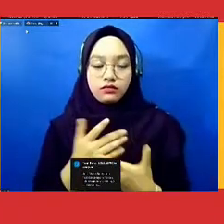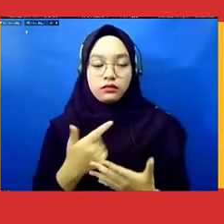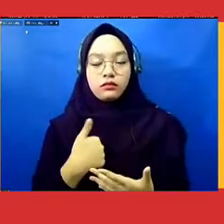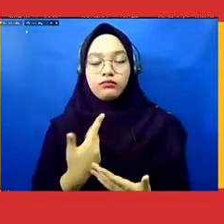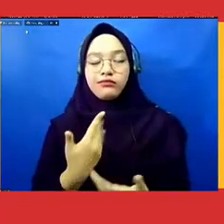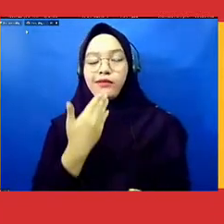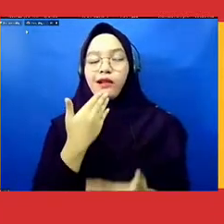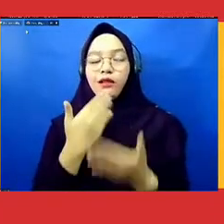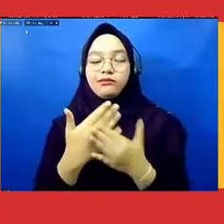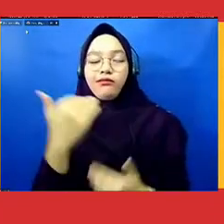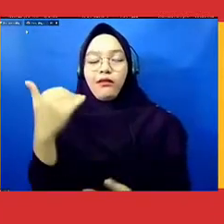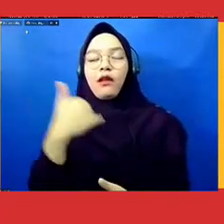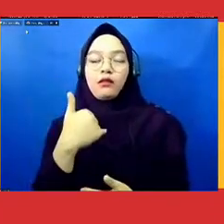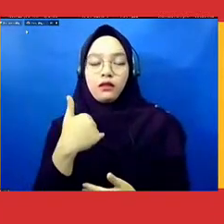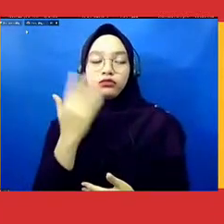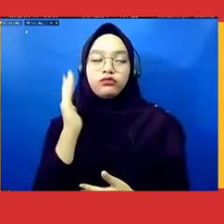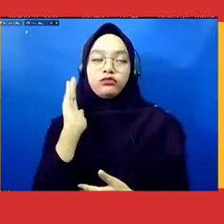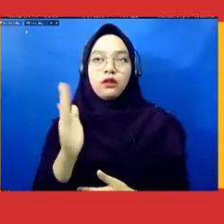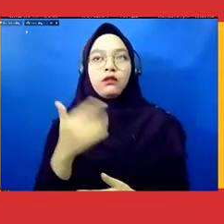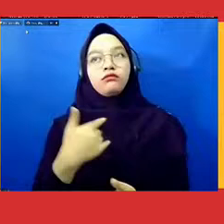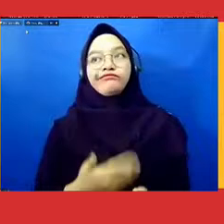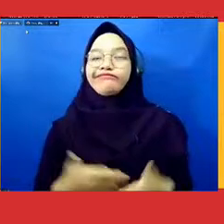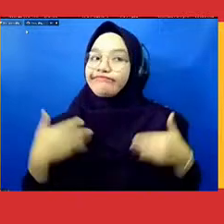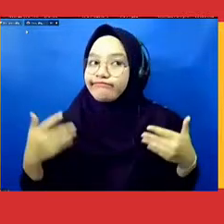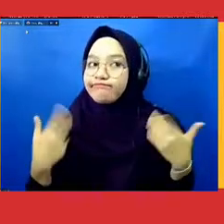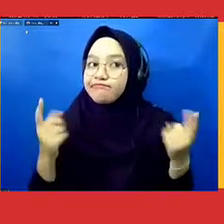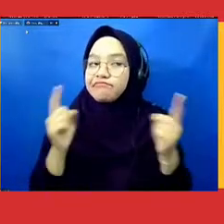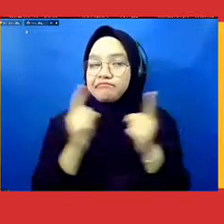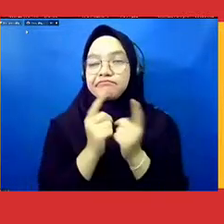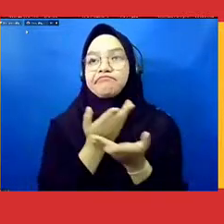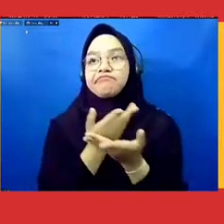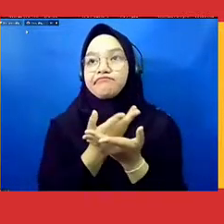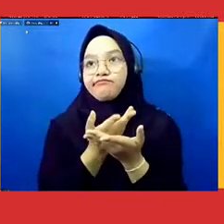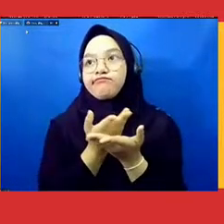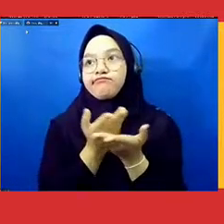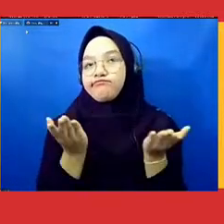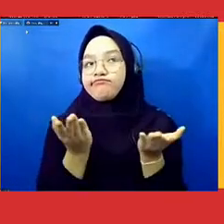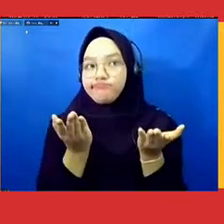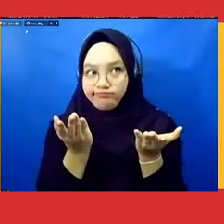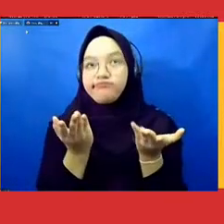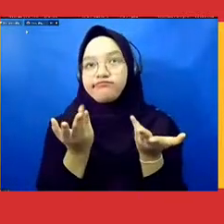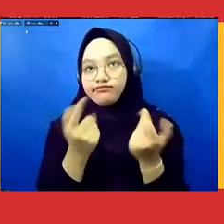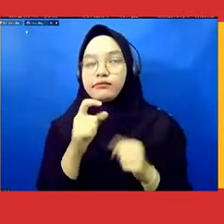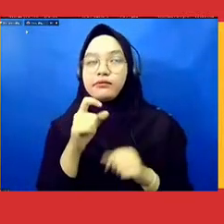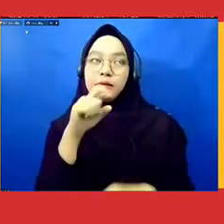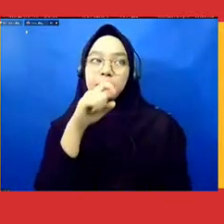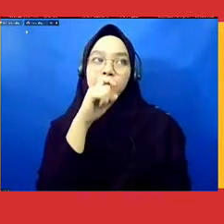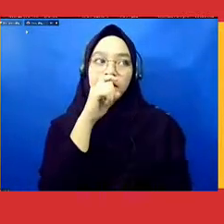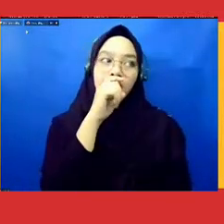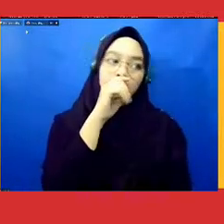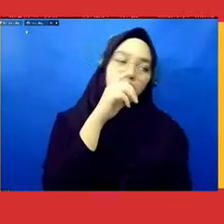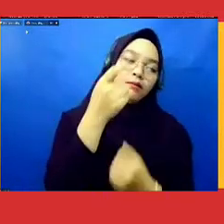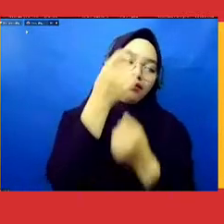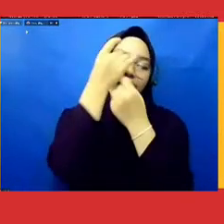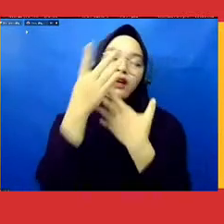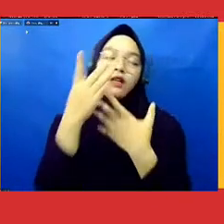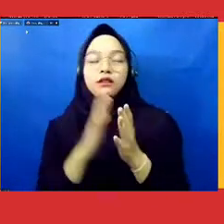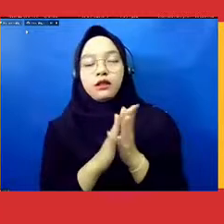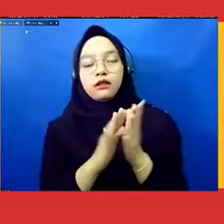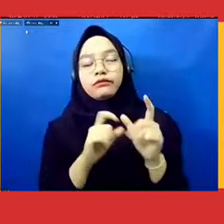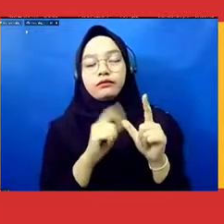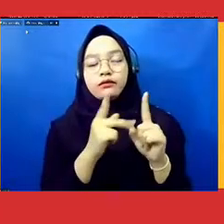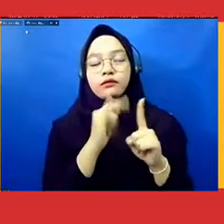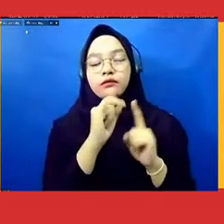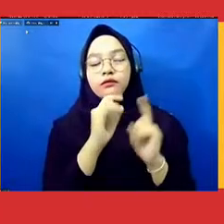Thanks for coming. Very nice to see you, Professor Sin. Saya akan menyampaikan ini dengan bahasa Indonesia